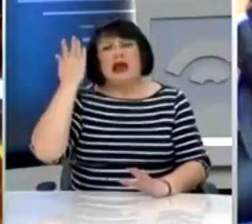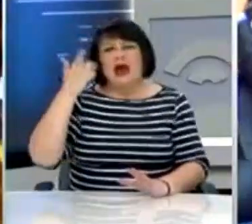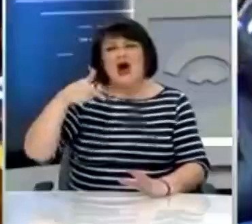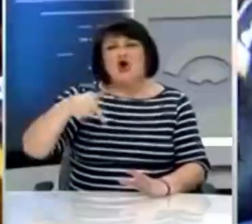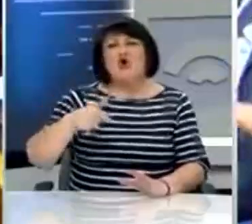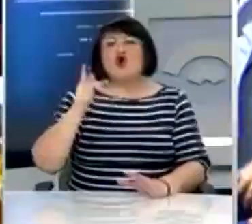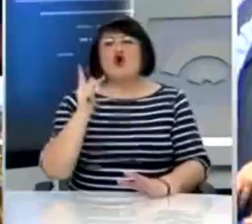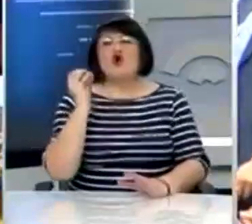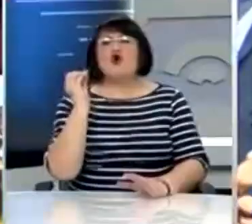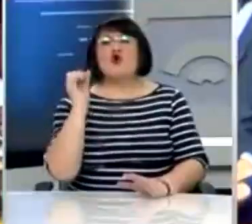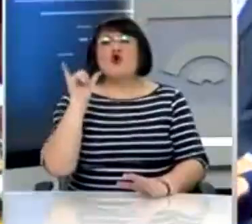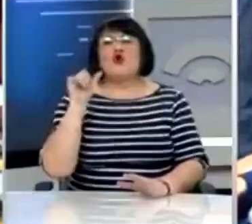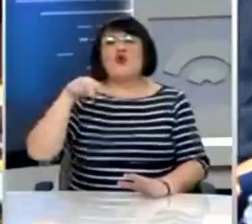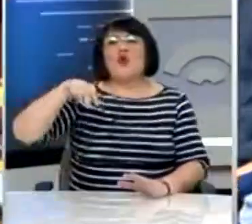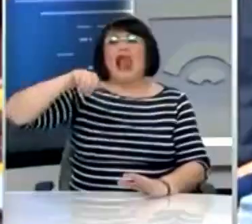Και το ερώτημα